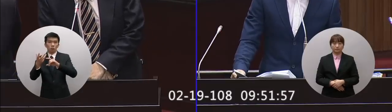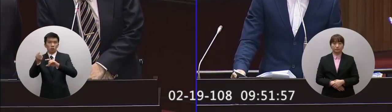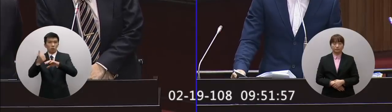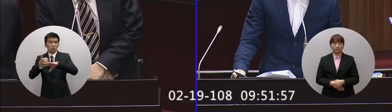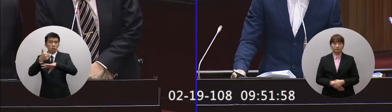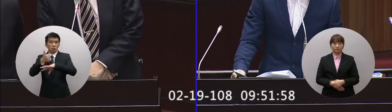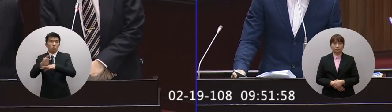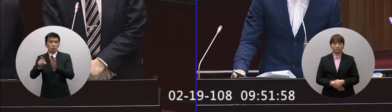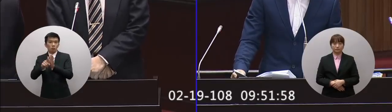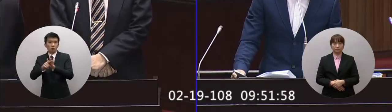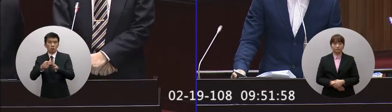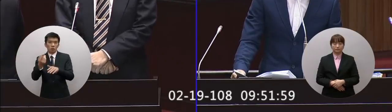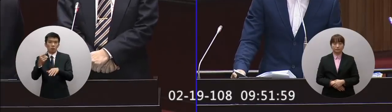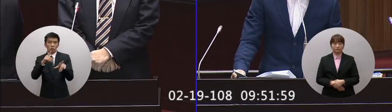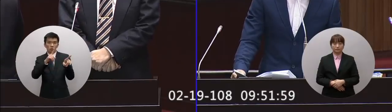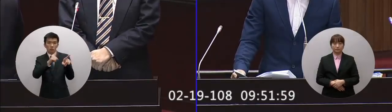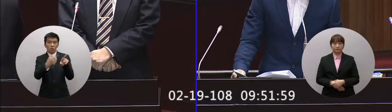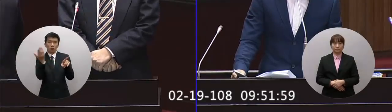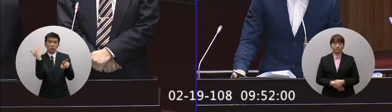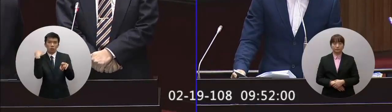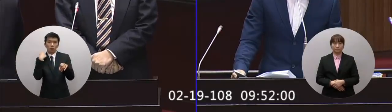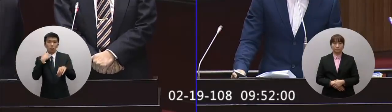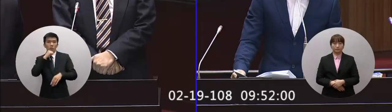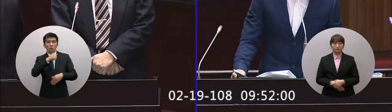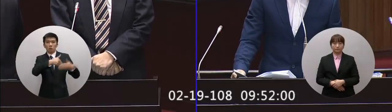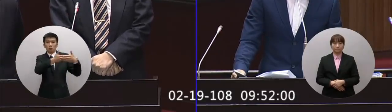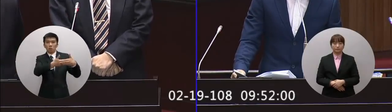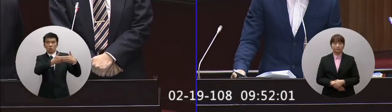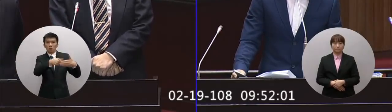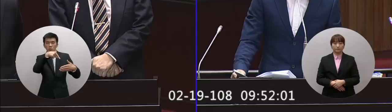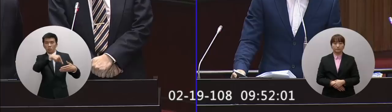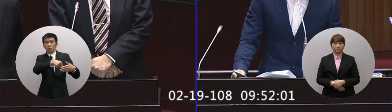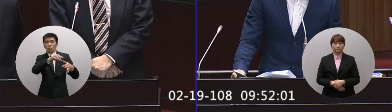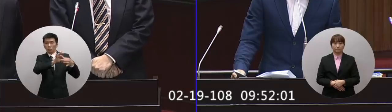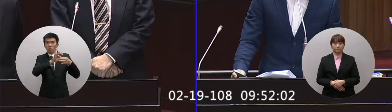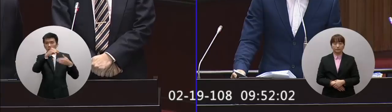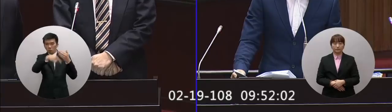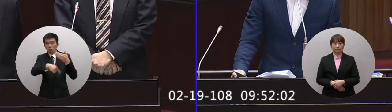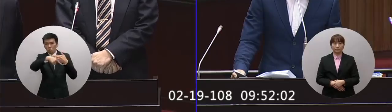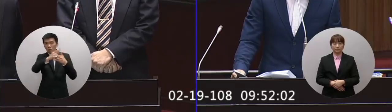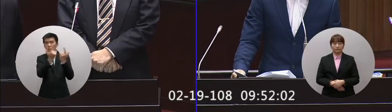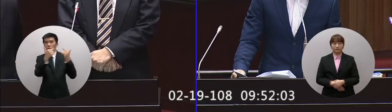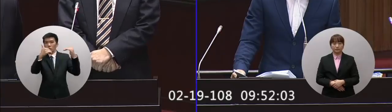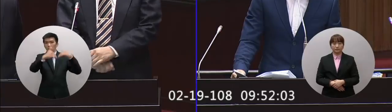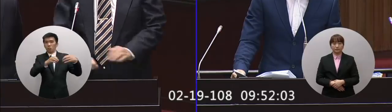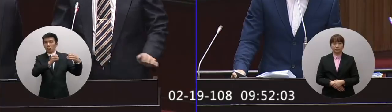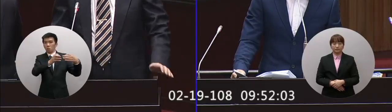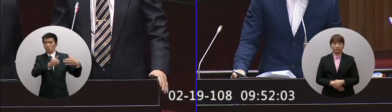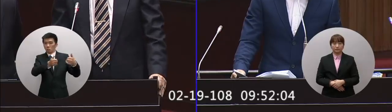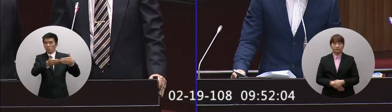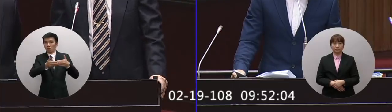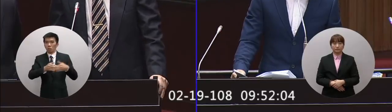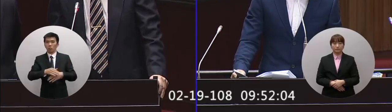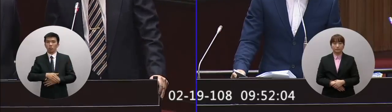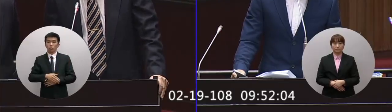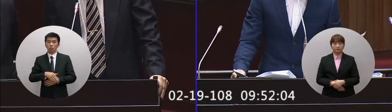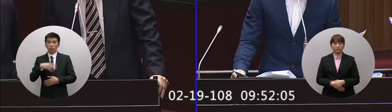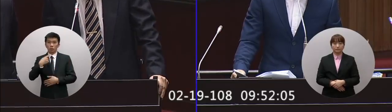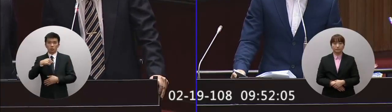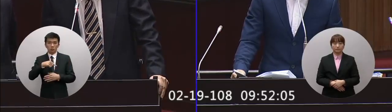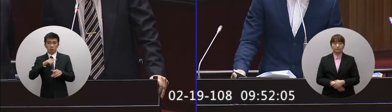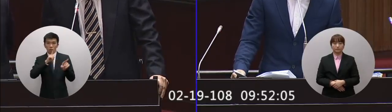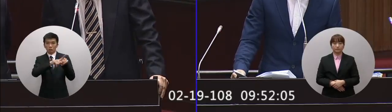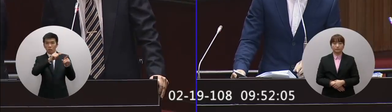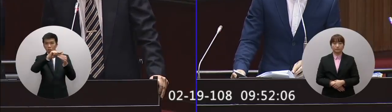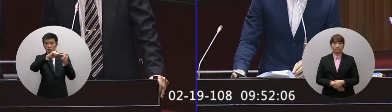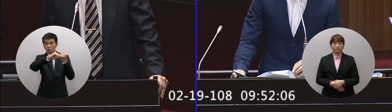人民关系条例去跟北京洽商两岸和平协议。我们检视的两岸人民关系条